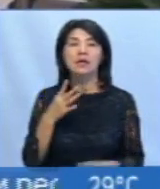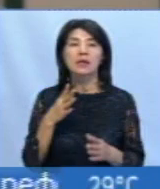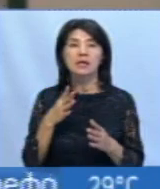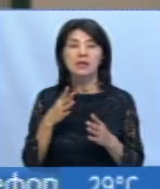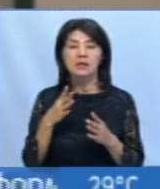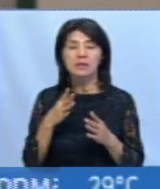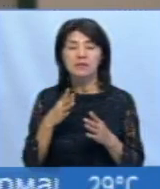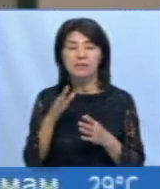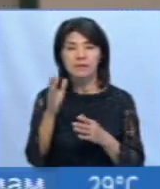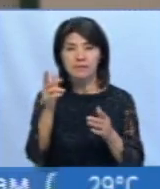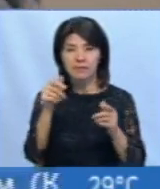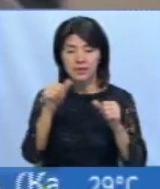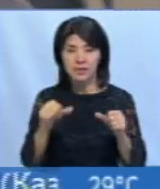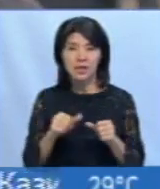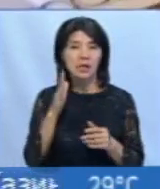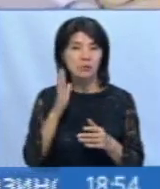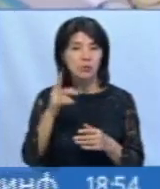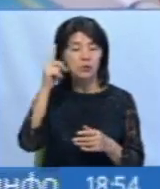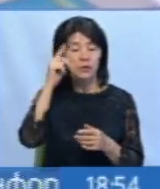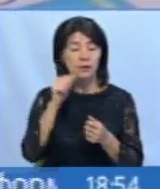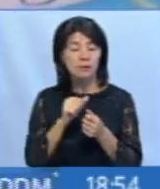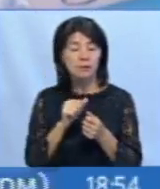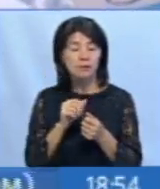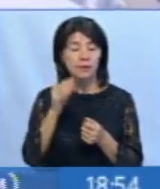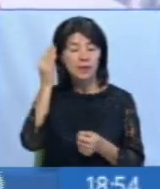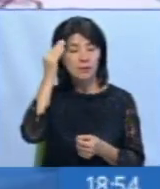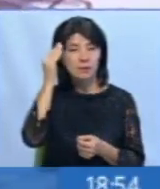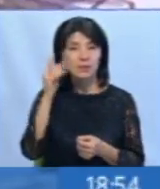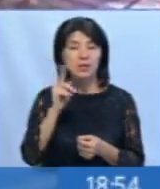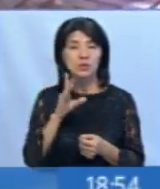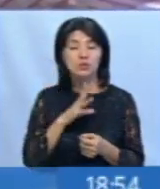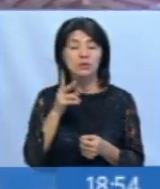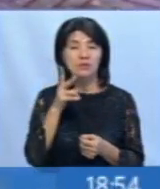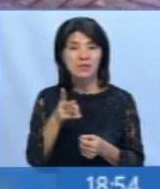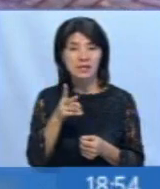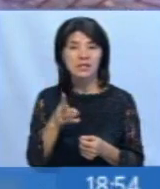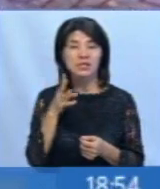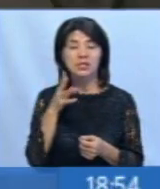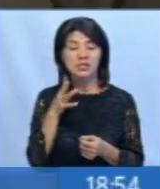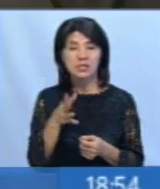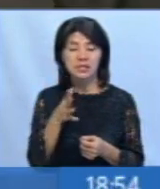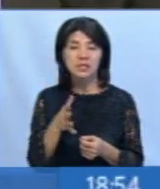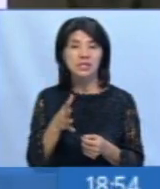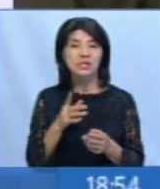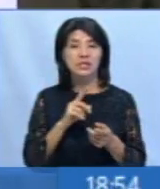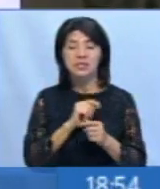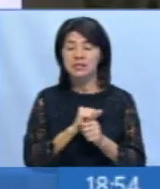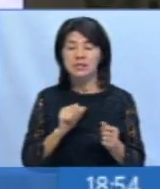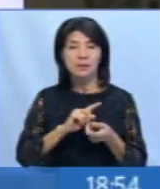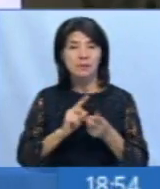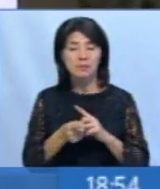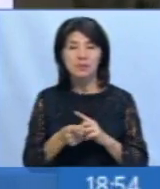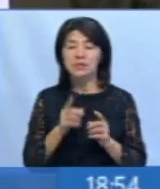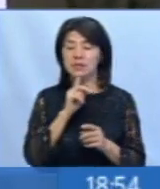напоминает, что уже в начале октября 2-50-тысячные купюры старого образца нигде нельзя будет обменять. Поэтапная замена и изъятие